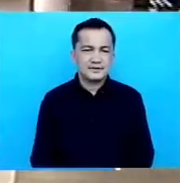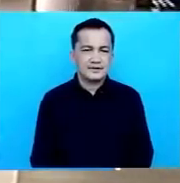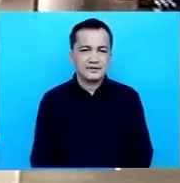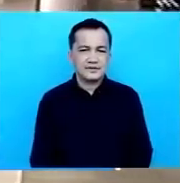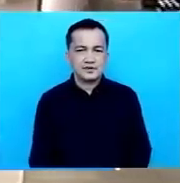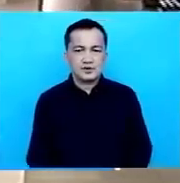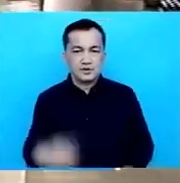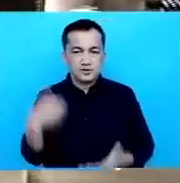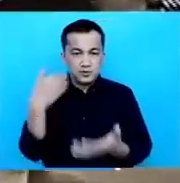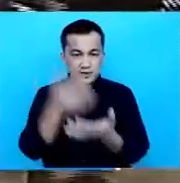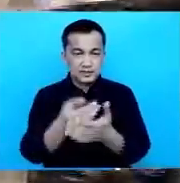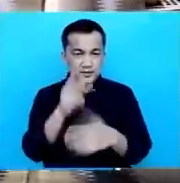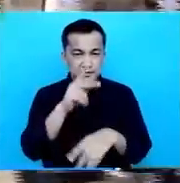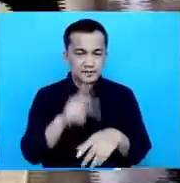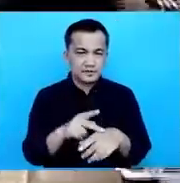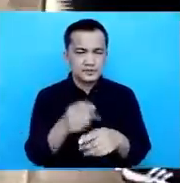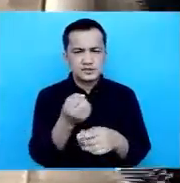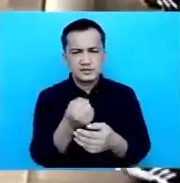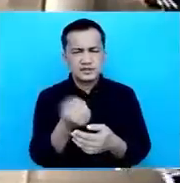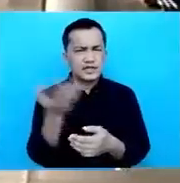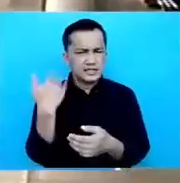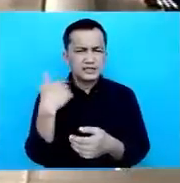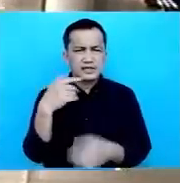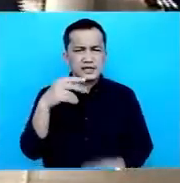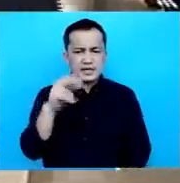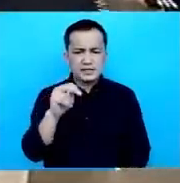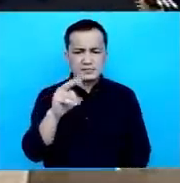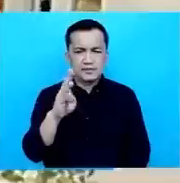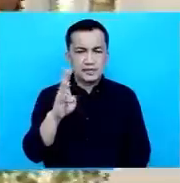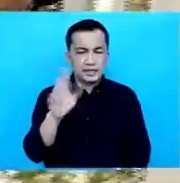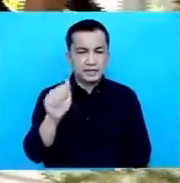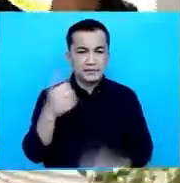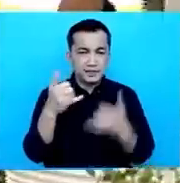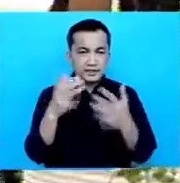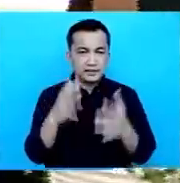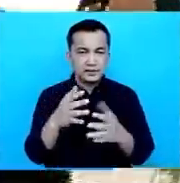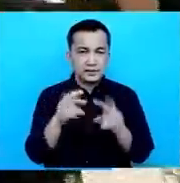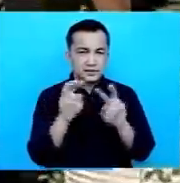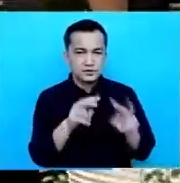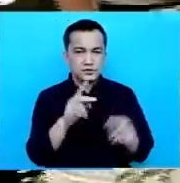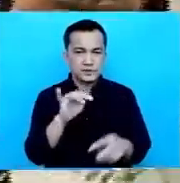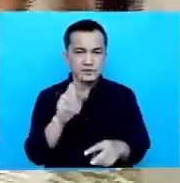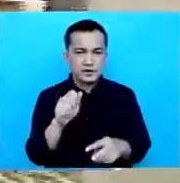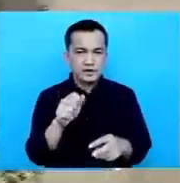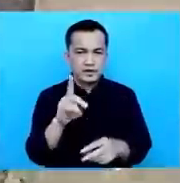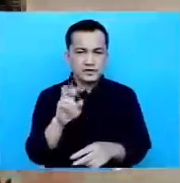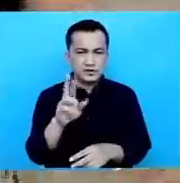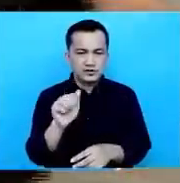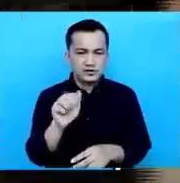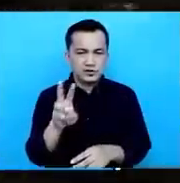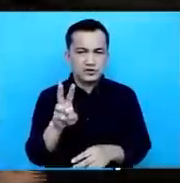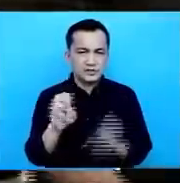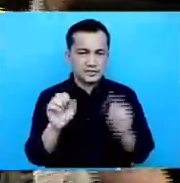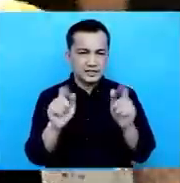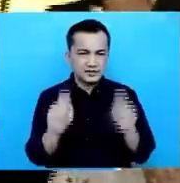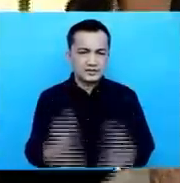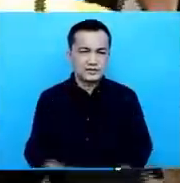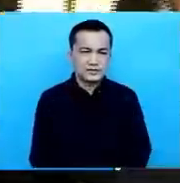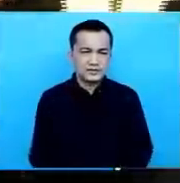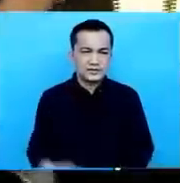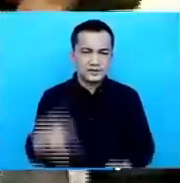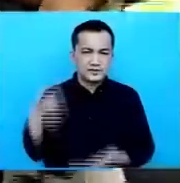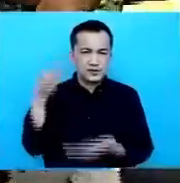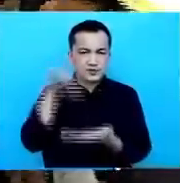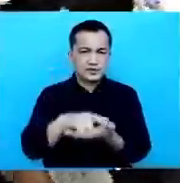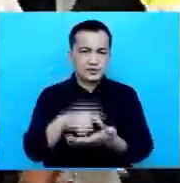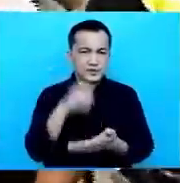Dumating na sa Pilipinas ang ilang mga dating NBA stars para saksihan ng FIBA World Cup draw sa Sabado. Bumaba bandang alas 11 kagabi